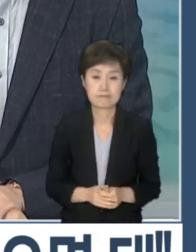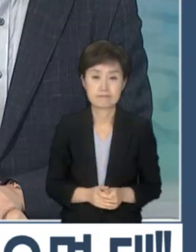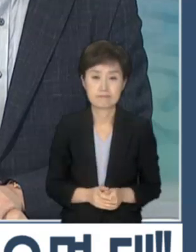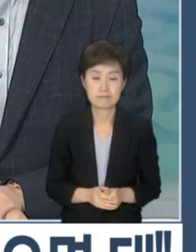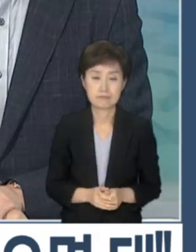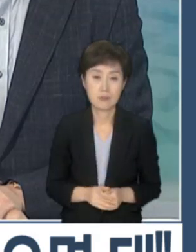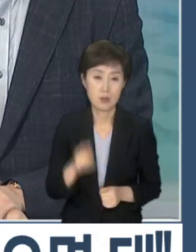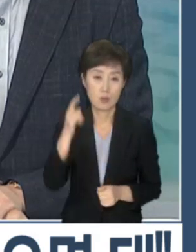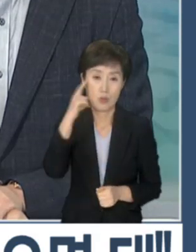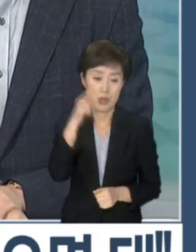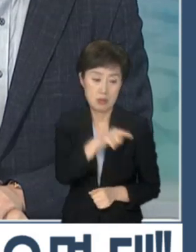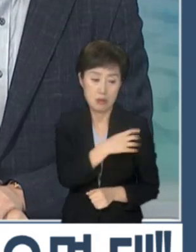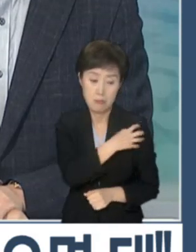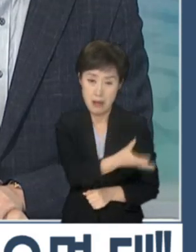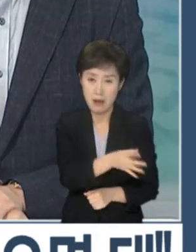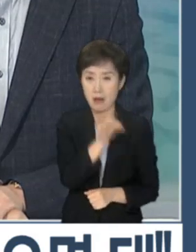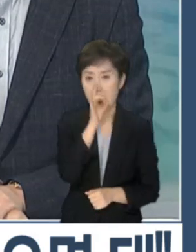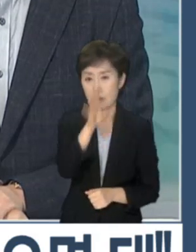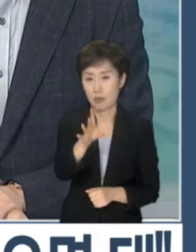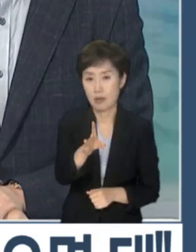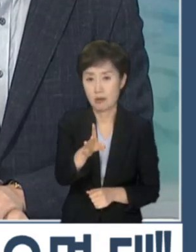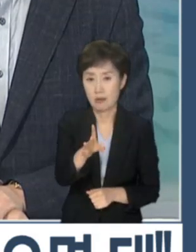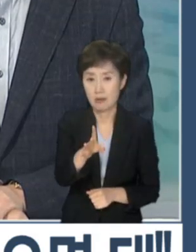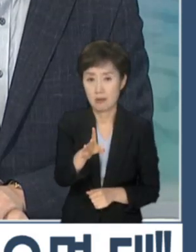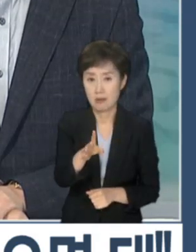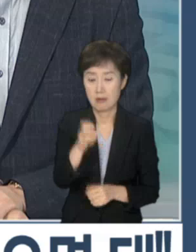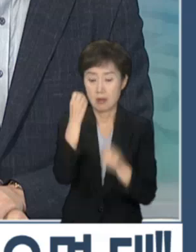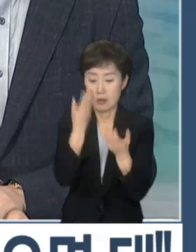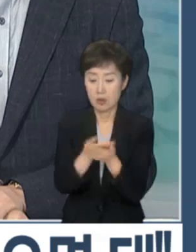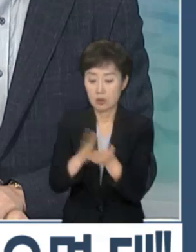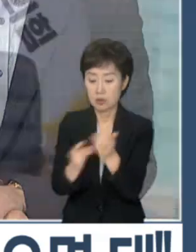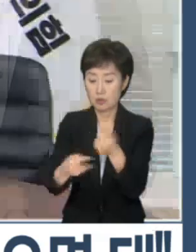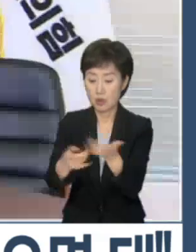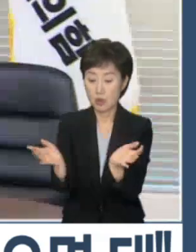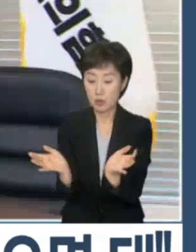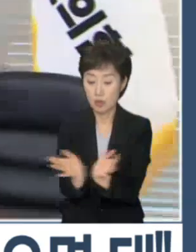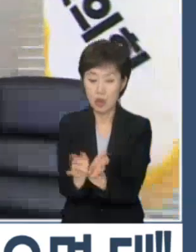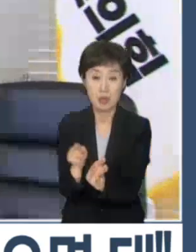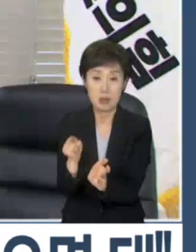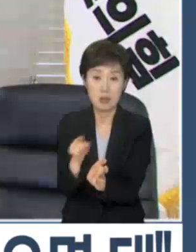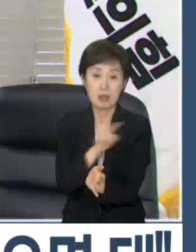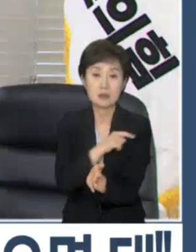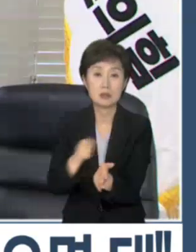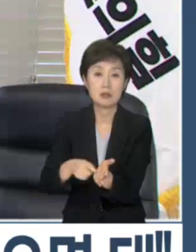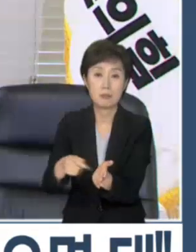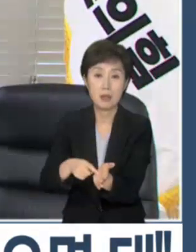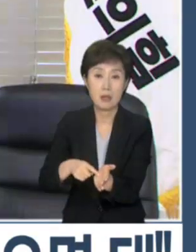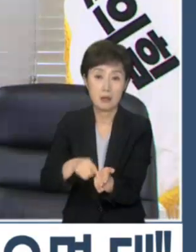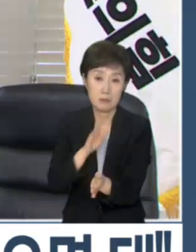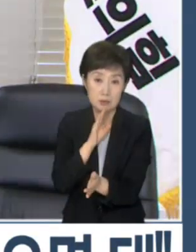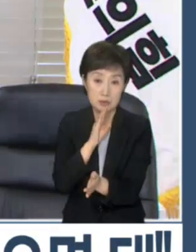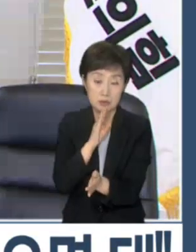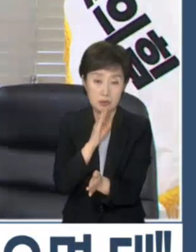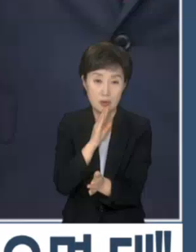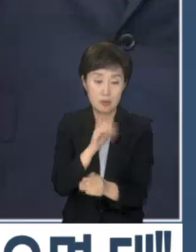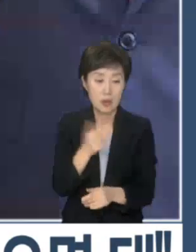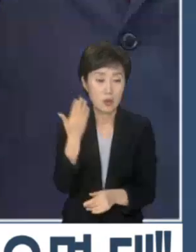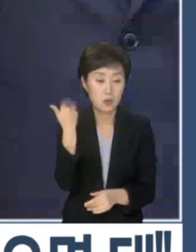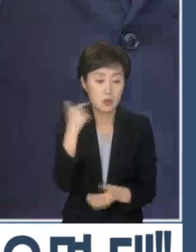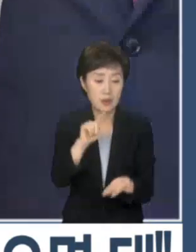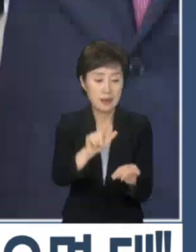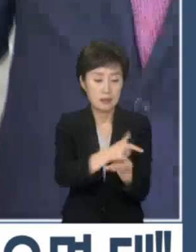손을 안 댈 수 없을 것 같습니다. 혁신위에서 그런 안을 내는 지금 제일 먼저 지난 강서구청장 선거 이후에 패배